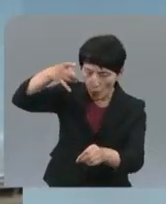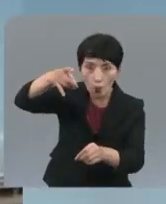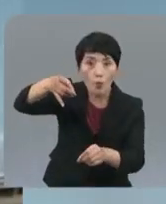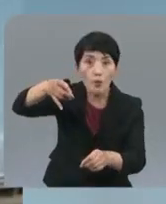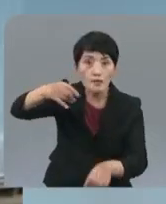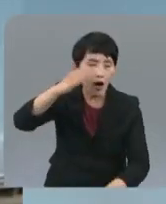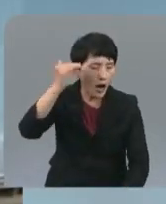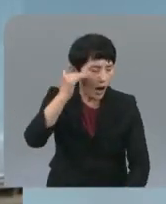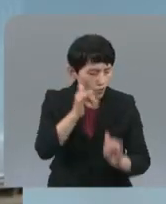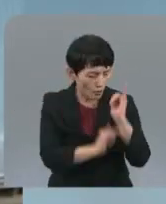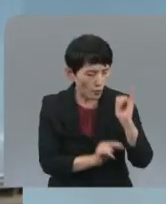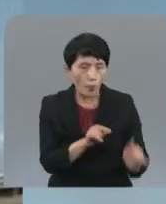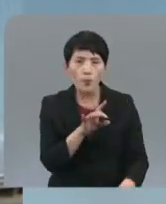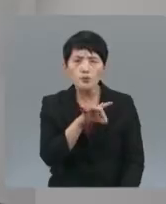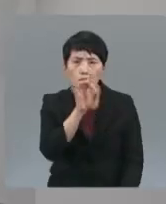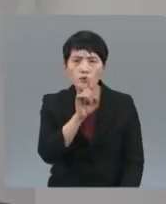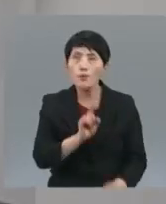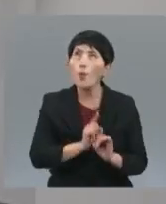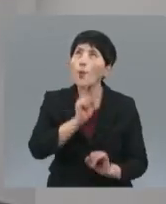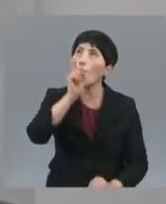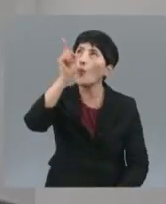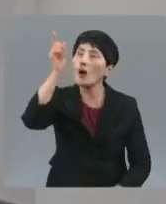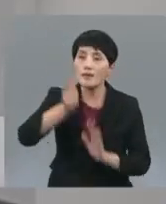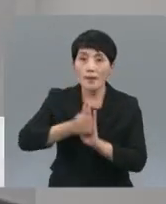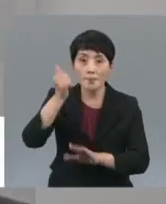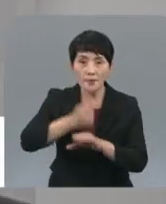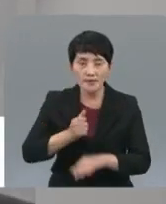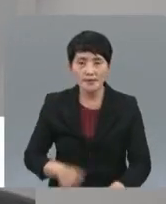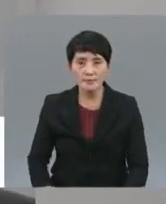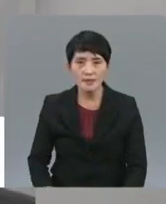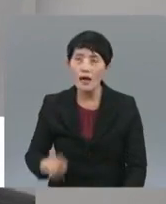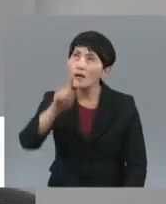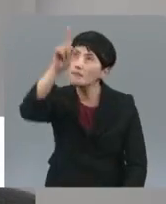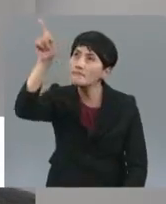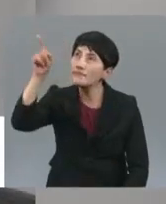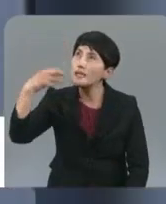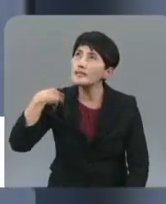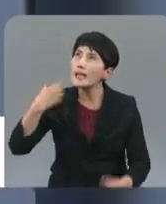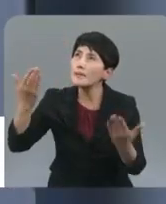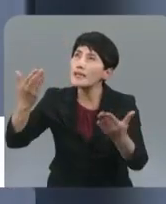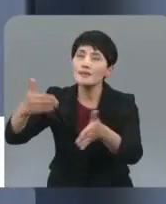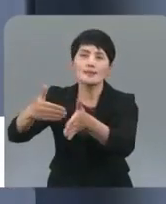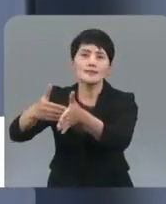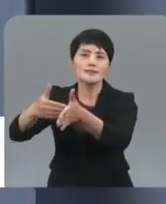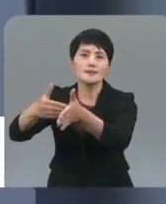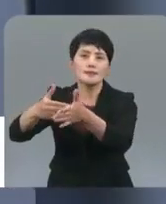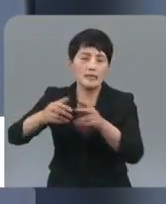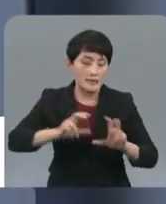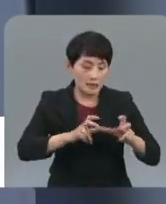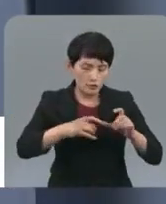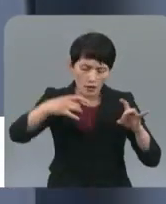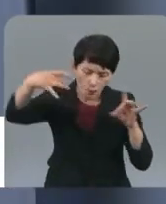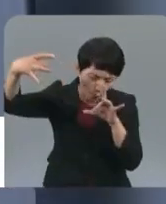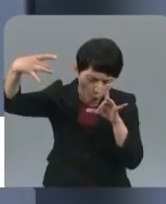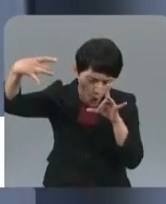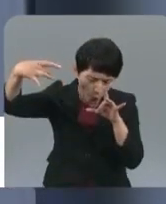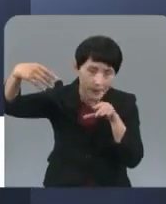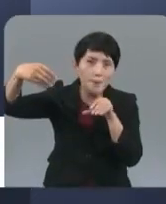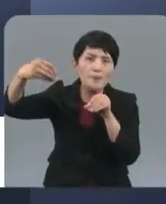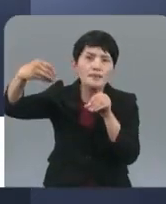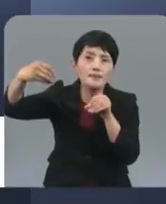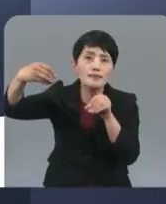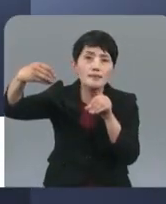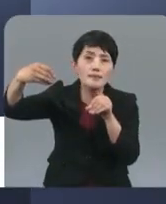vào năm 1992 vệ tinh udb 1 có tên quốc tế là kissat 1 trọng lượng 48 kg cao 67